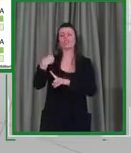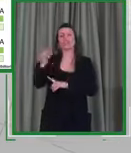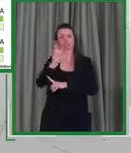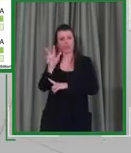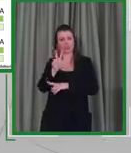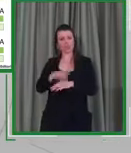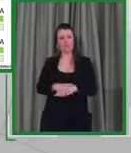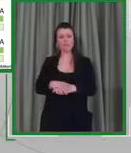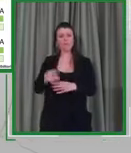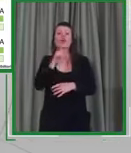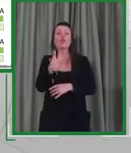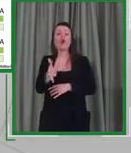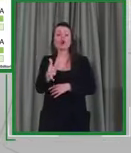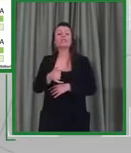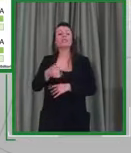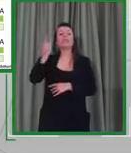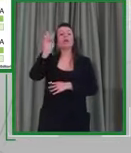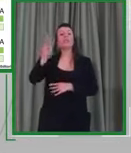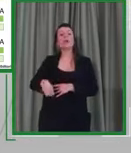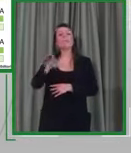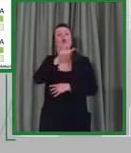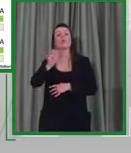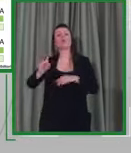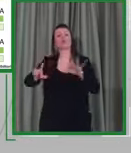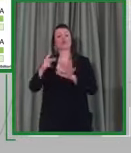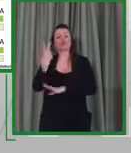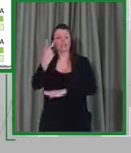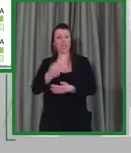lodi 2.472